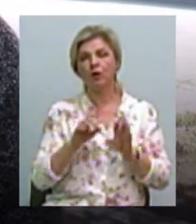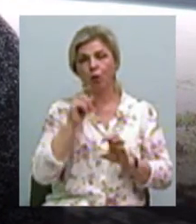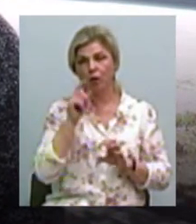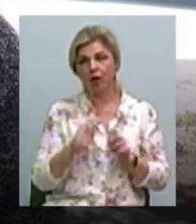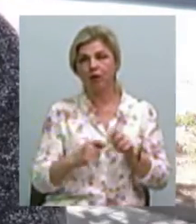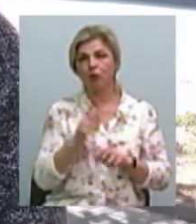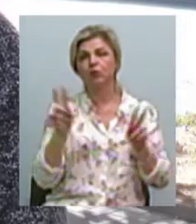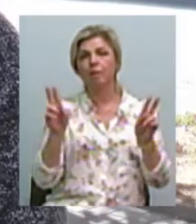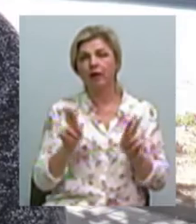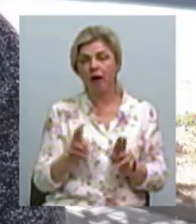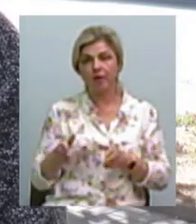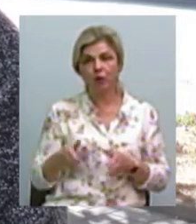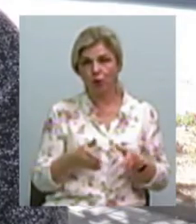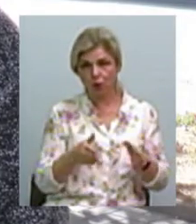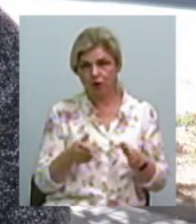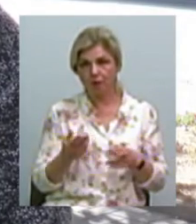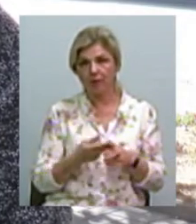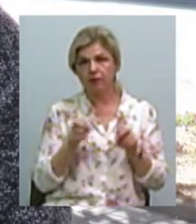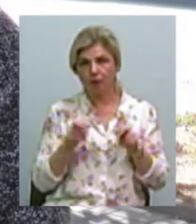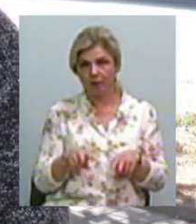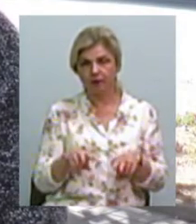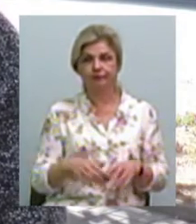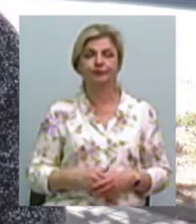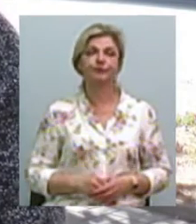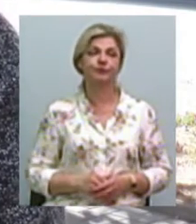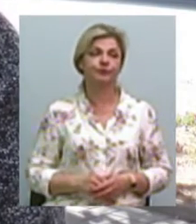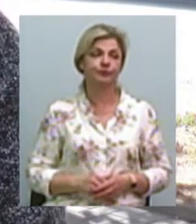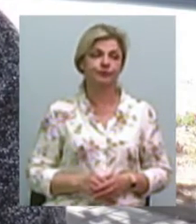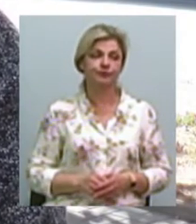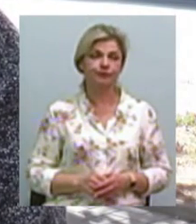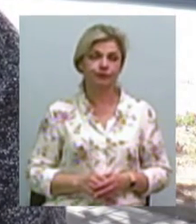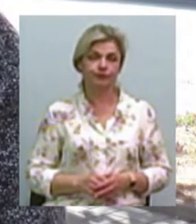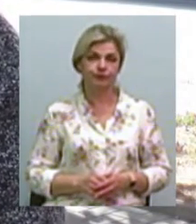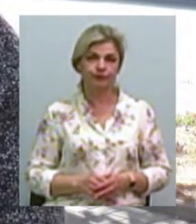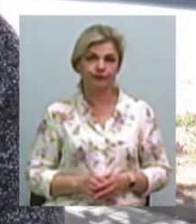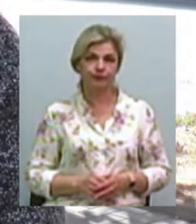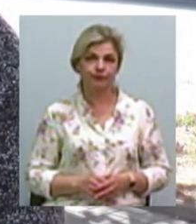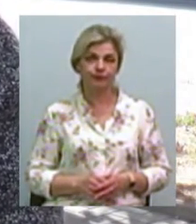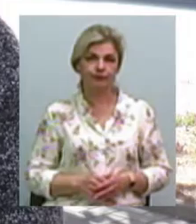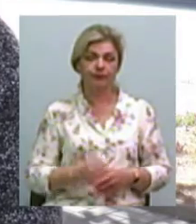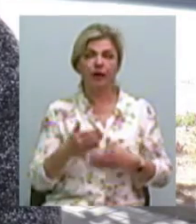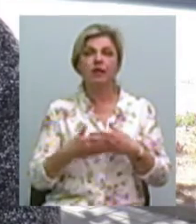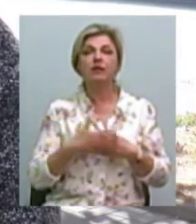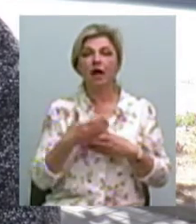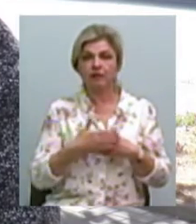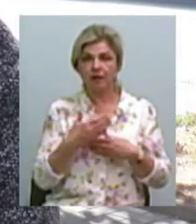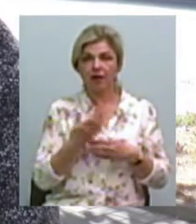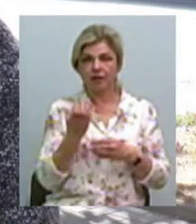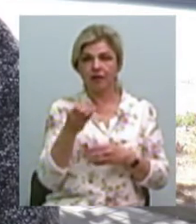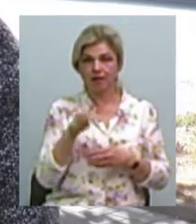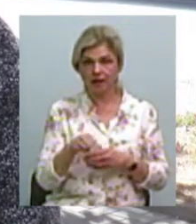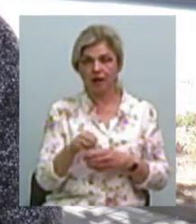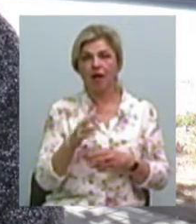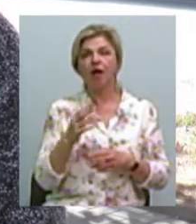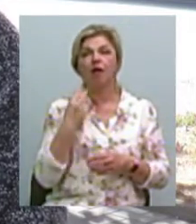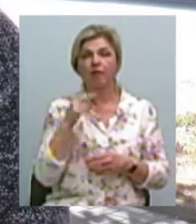порушення правил безпеки дорожнього руху або експлуатації транспорту особами, які керують транспортними засобами. Санкція статті передбачає позбавлення